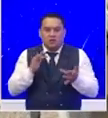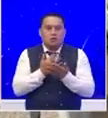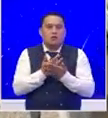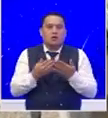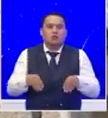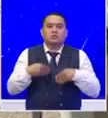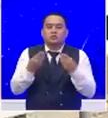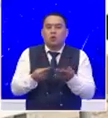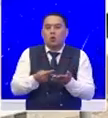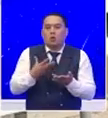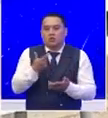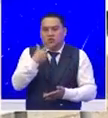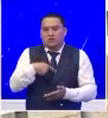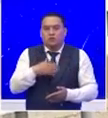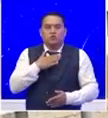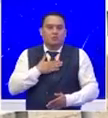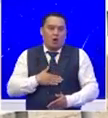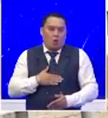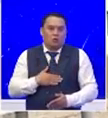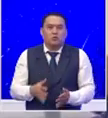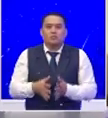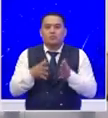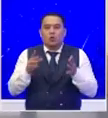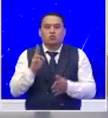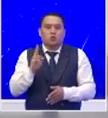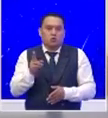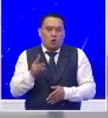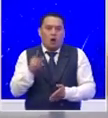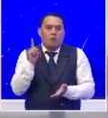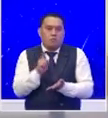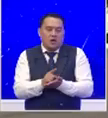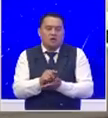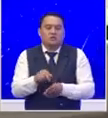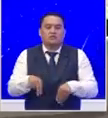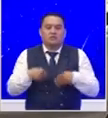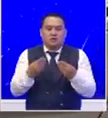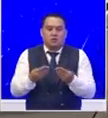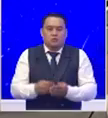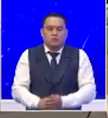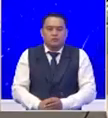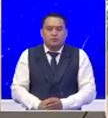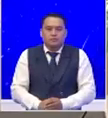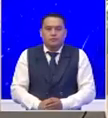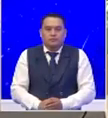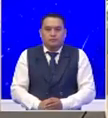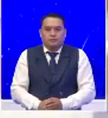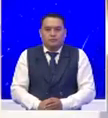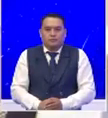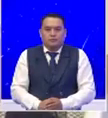Некоторые сдают анализ для собственного спокойствия, но больше тех, кого обязывают работодатели.